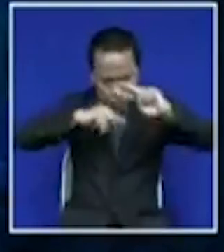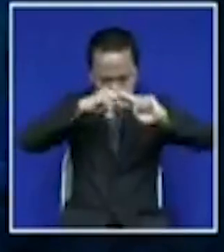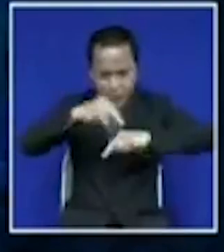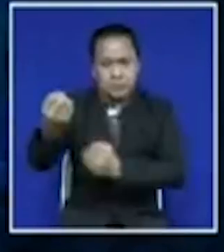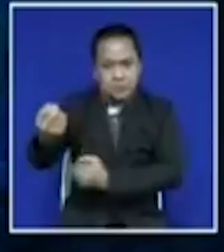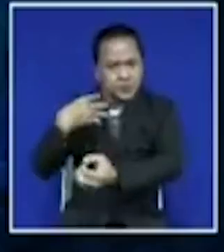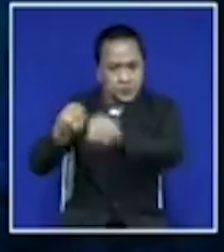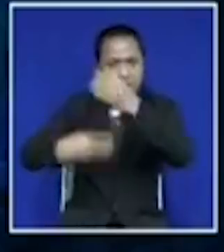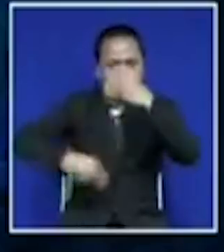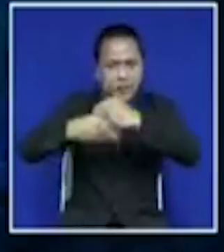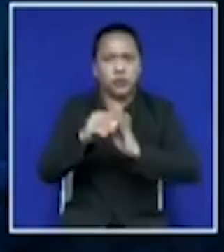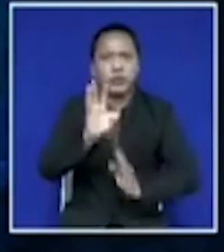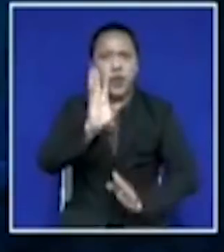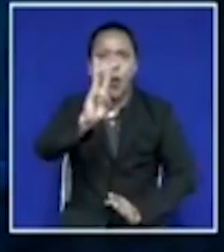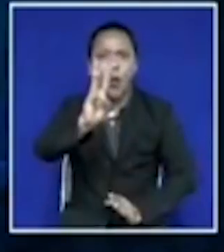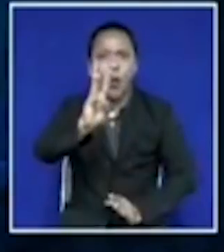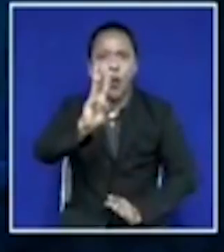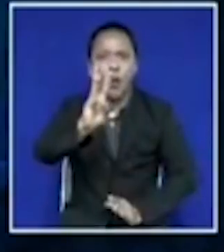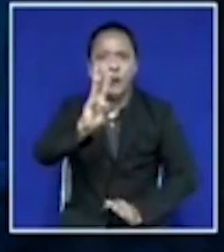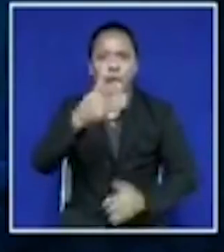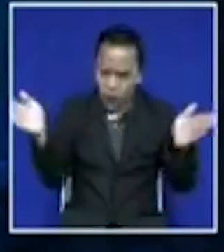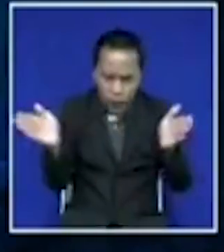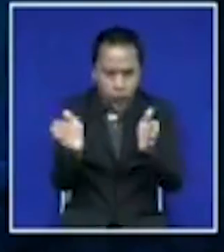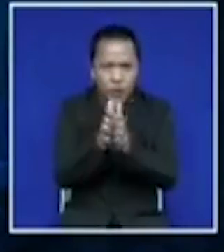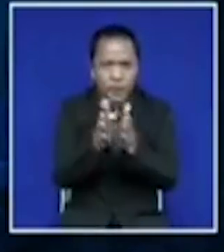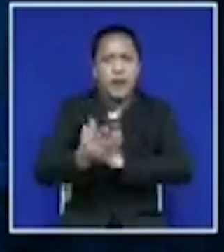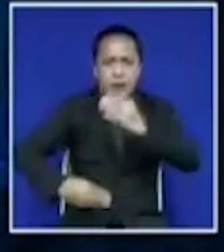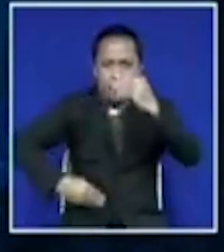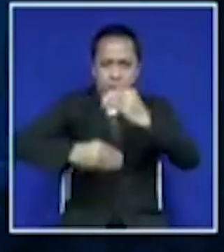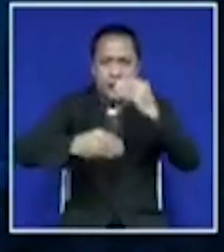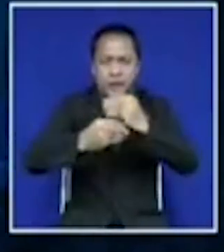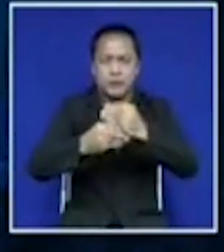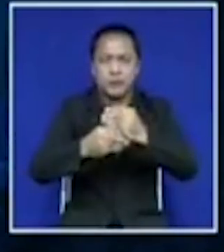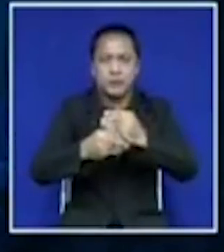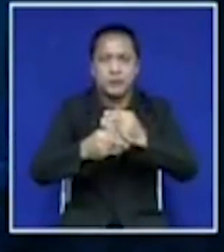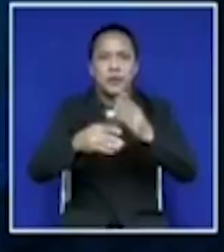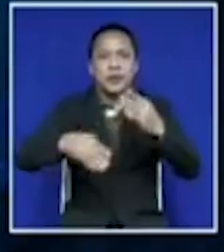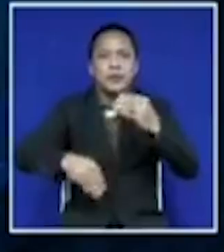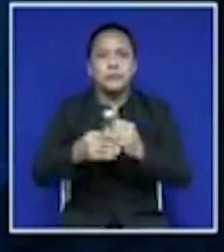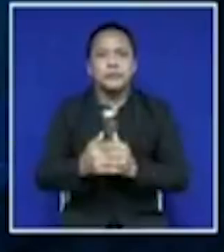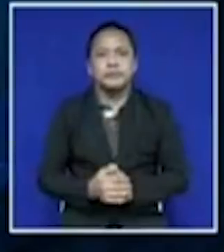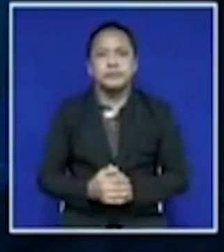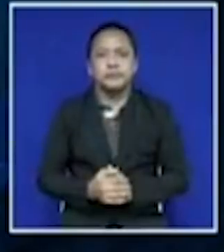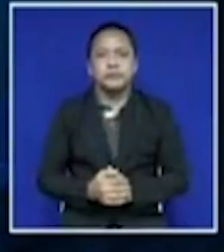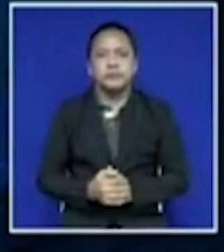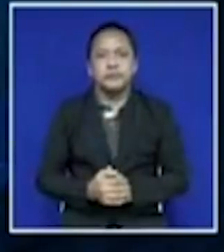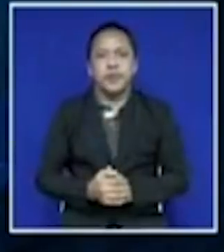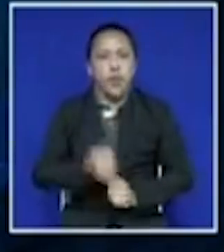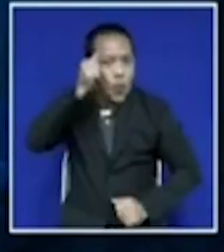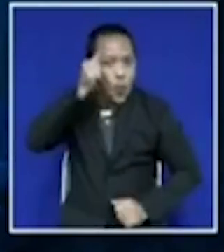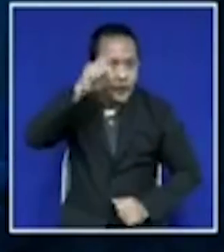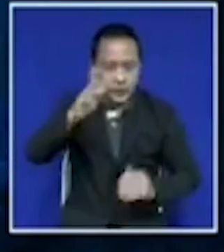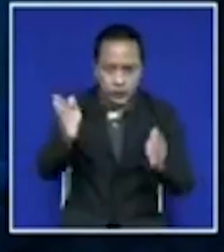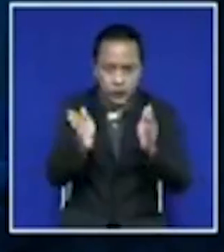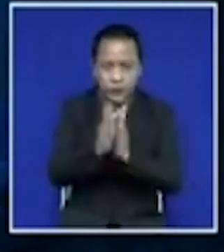ายงานเพิ่มขึ้นมาอีก6รายนะครับรวมแล้วเนี่ยเพิ่มขึ้นมาอีกในรอบ24ชั่วโมงขึ้นมาอีก6